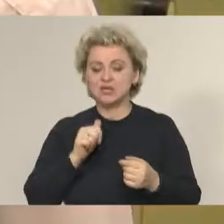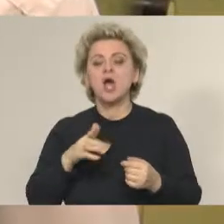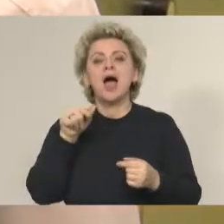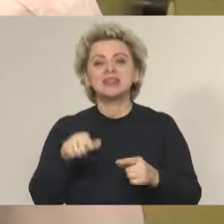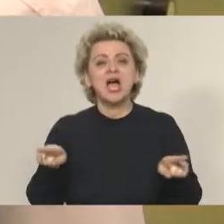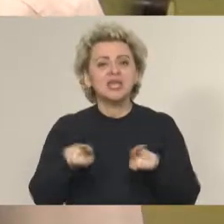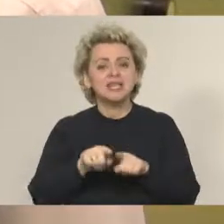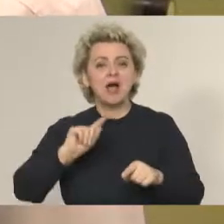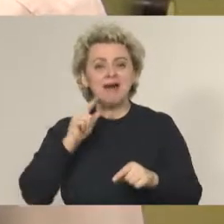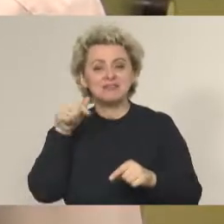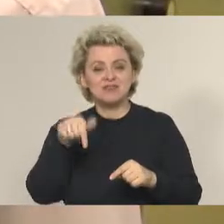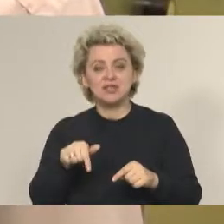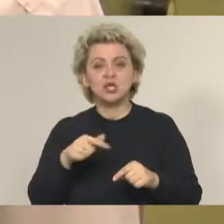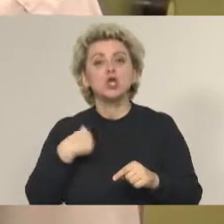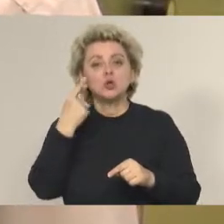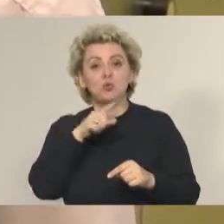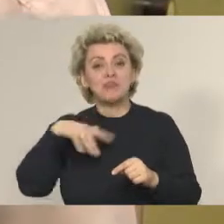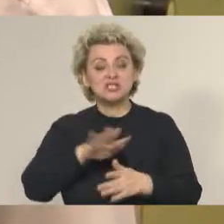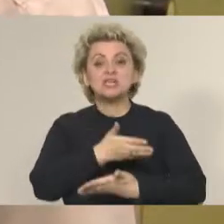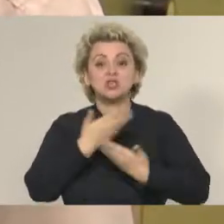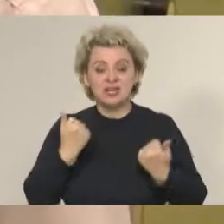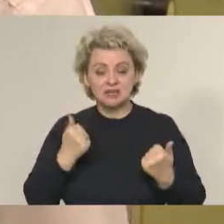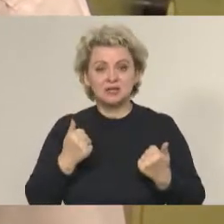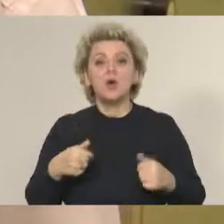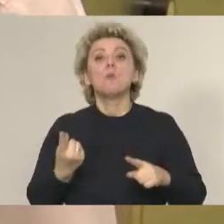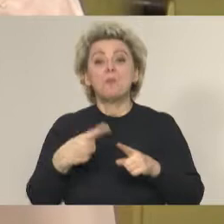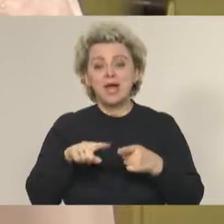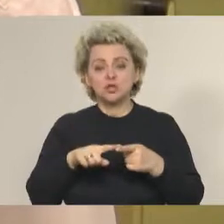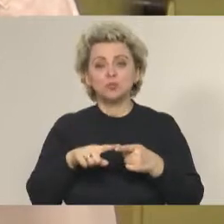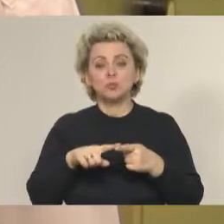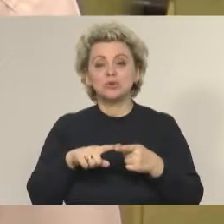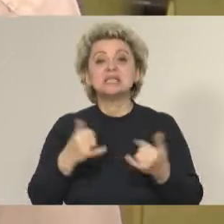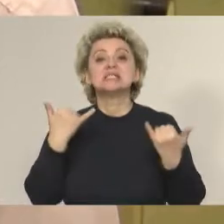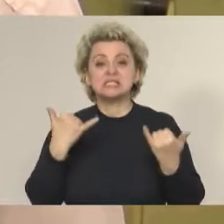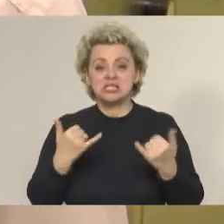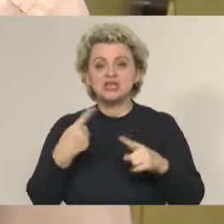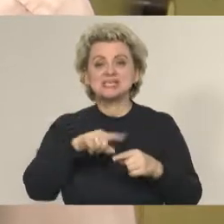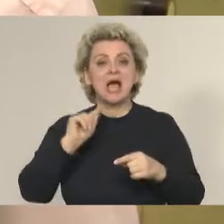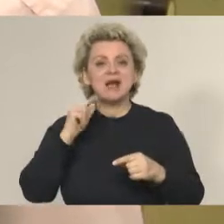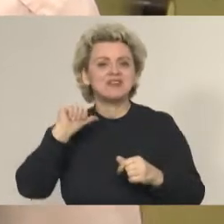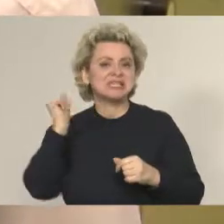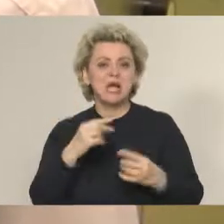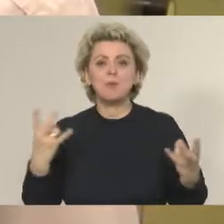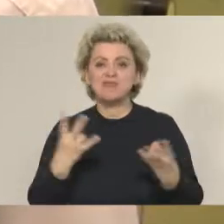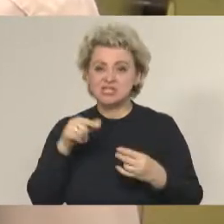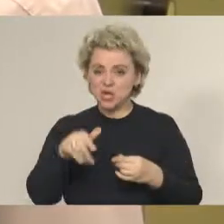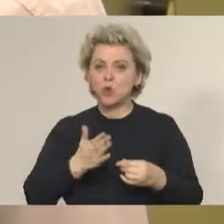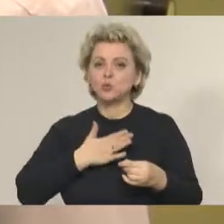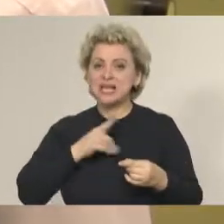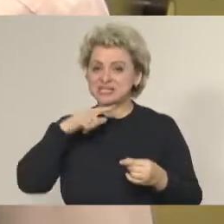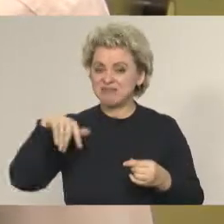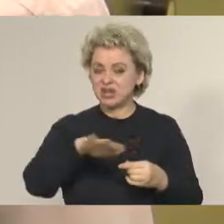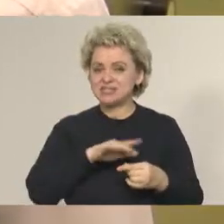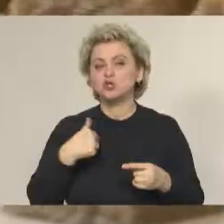Аналогов этой конфеты, я думаю, в России нет. И поэтому сейчас эта конфета самая востребованная у нас в